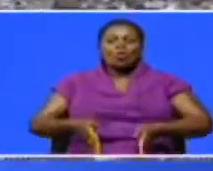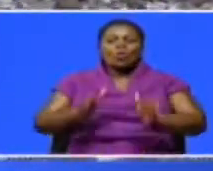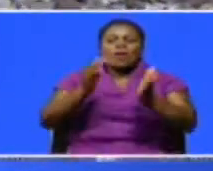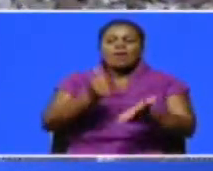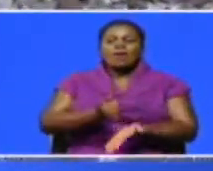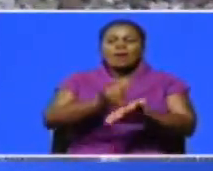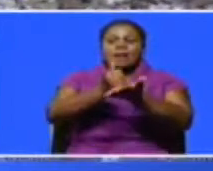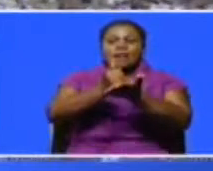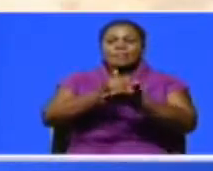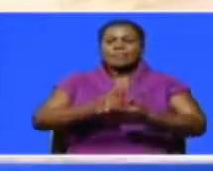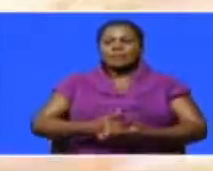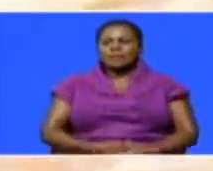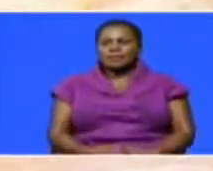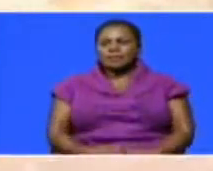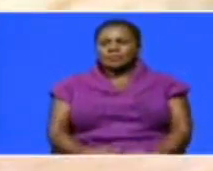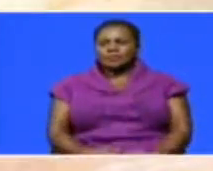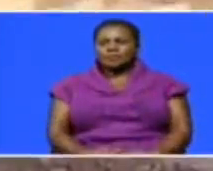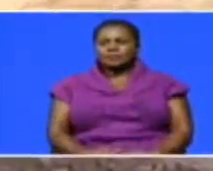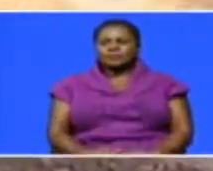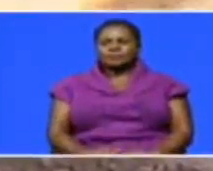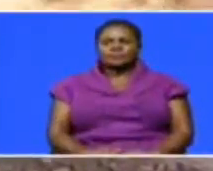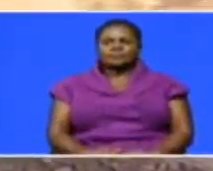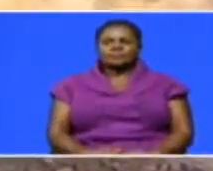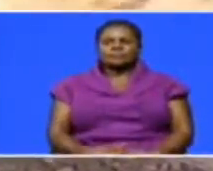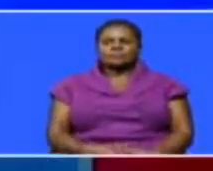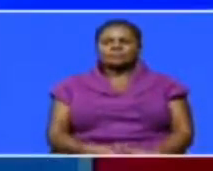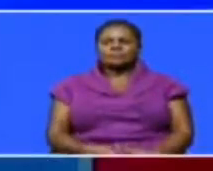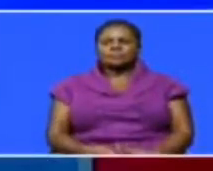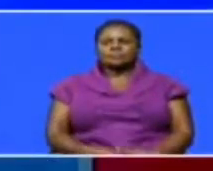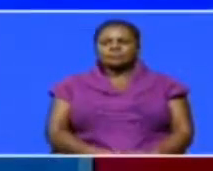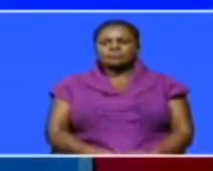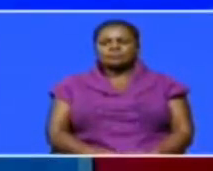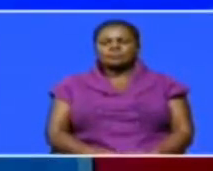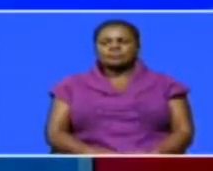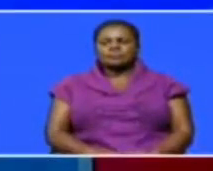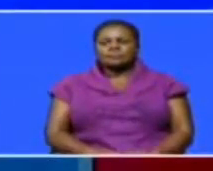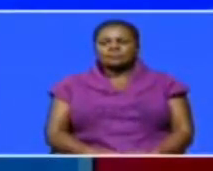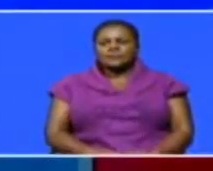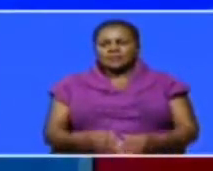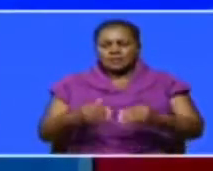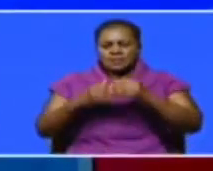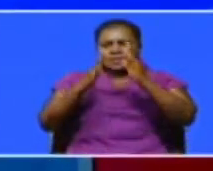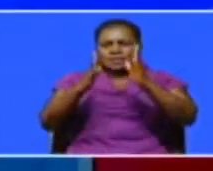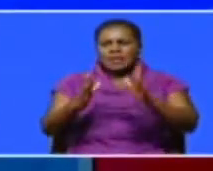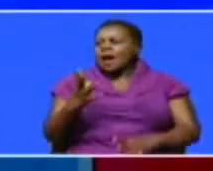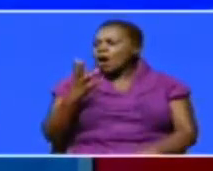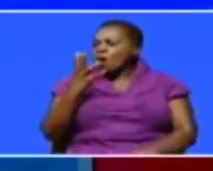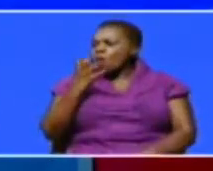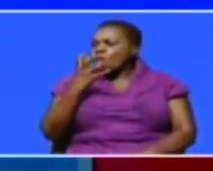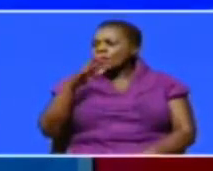Shadrack Miti, KTN News. Kiongozi wa chama cha ODM Raila Odinga mizu